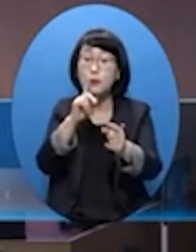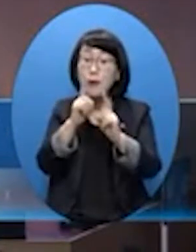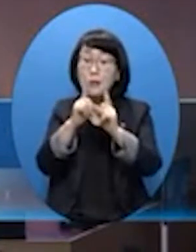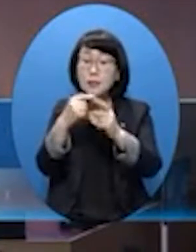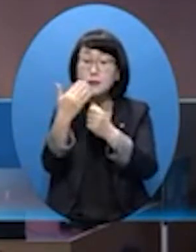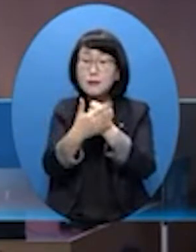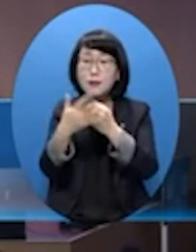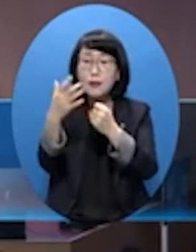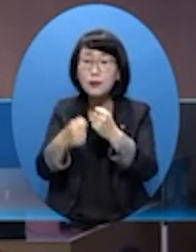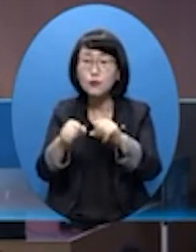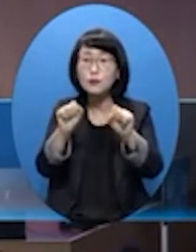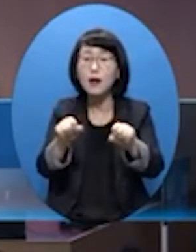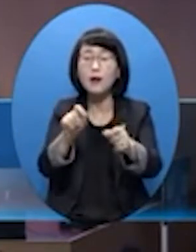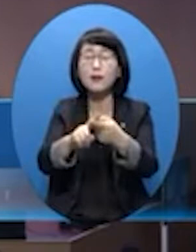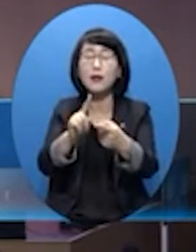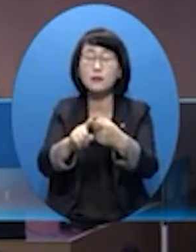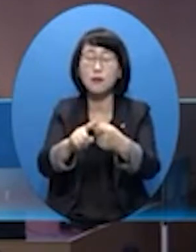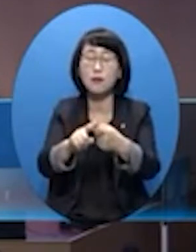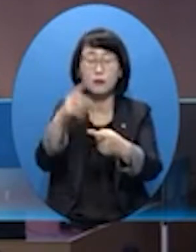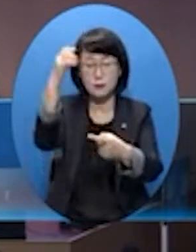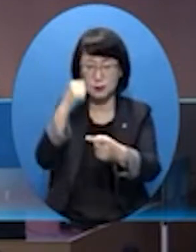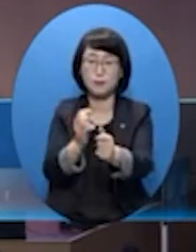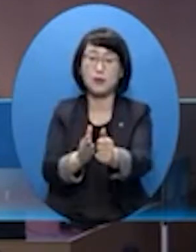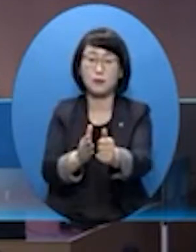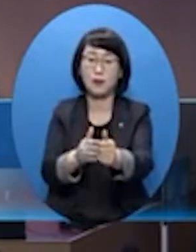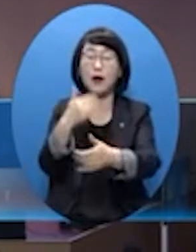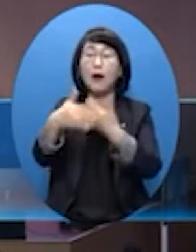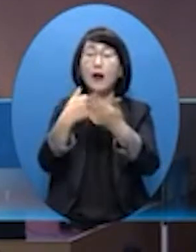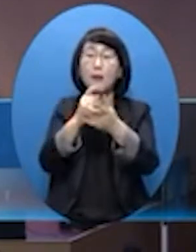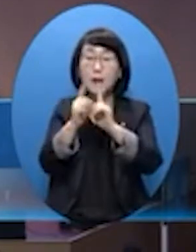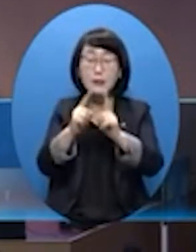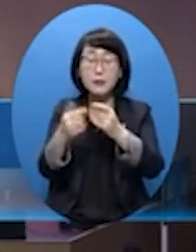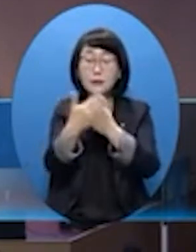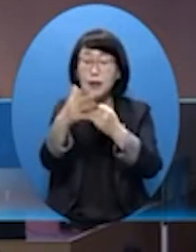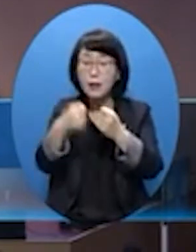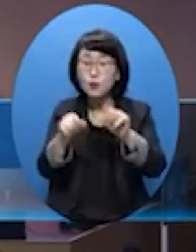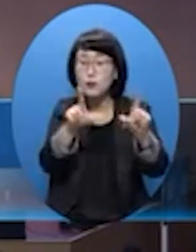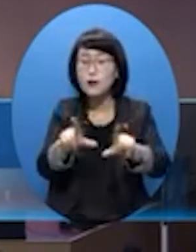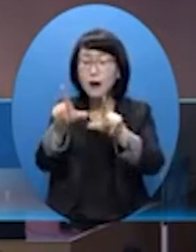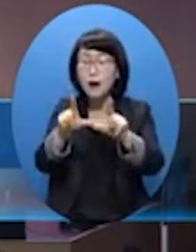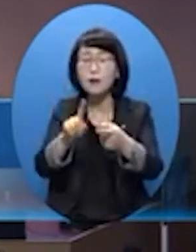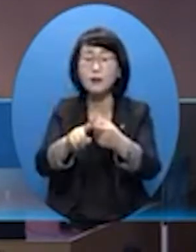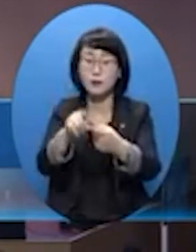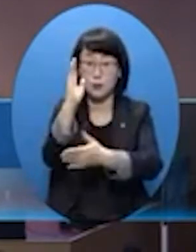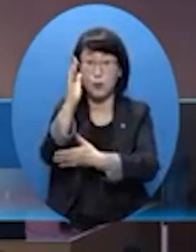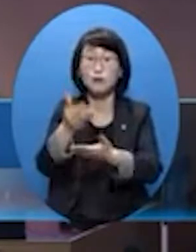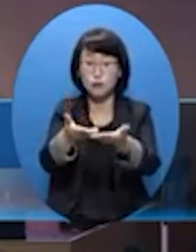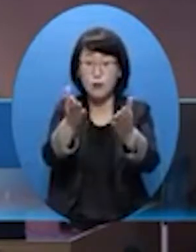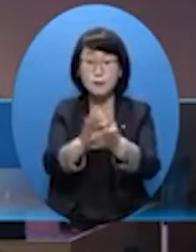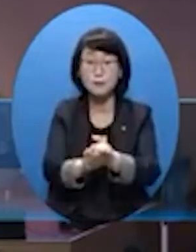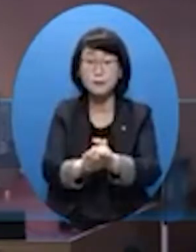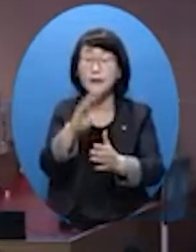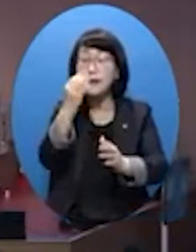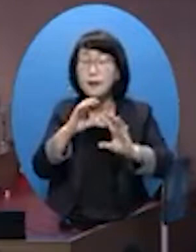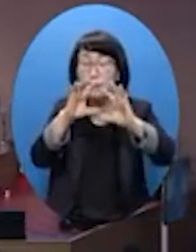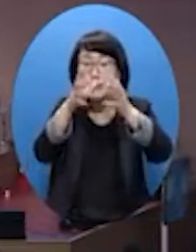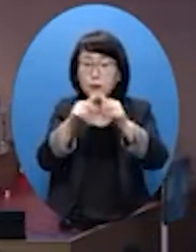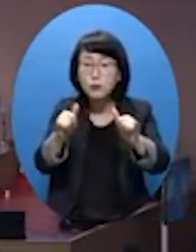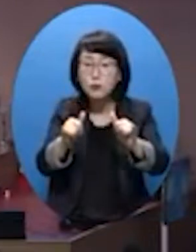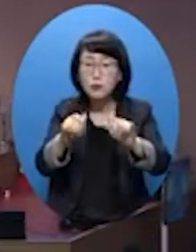은혜로 살게 하신다는 것을 잊지 말아야 합니다 말씀의 늘어 살아가게 하신 한함 에 대해서 말씀드립니다 이사람의 광야를